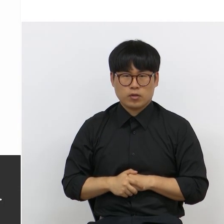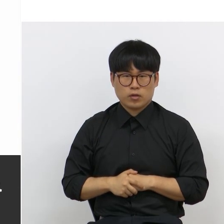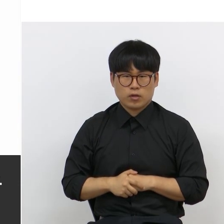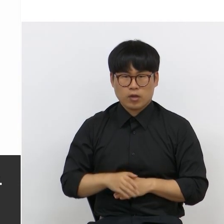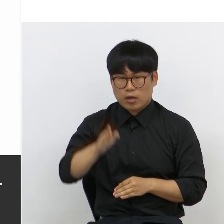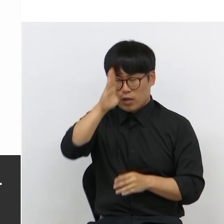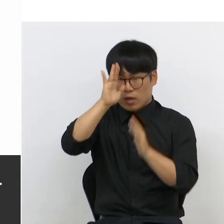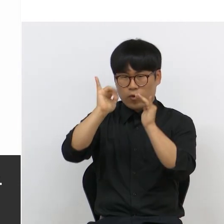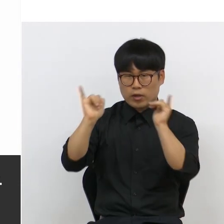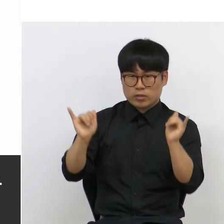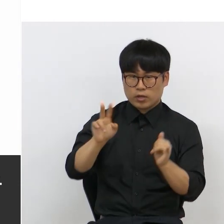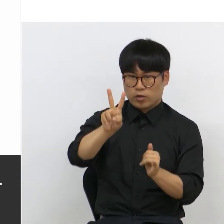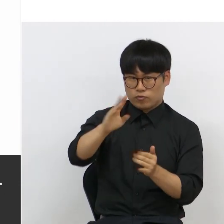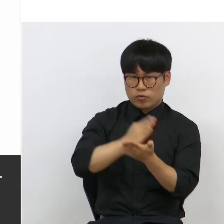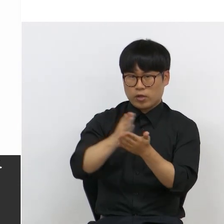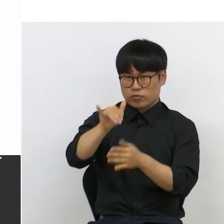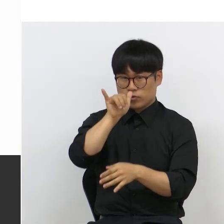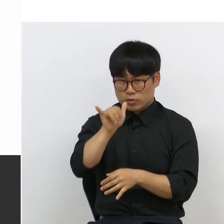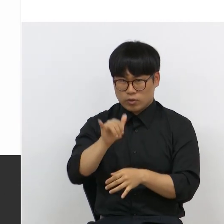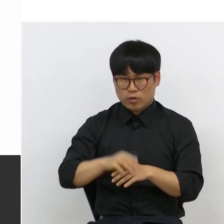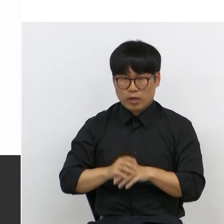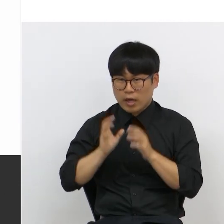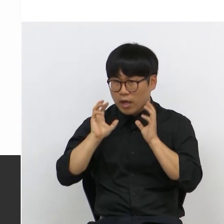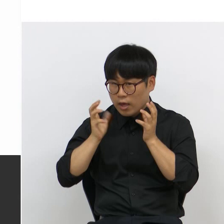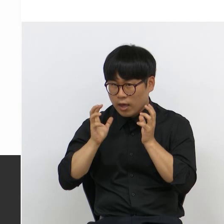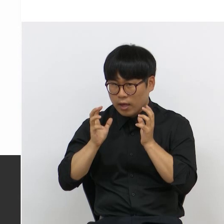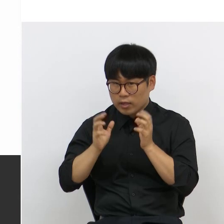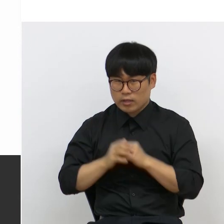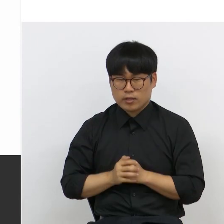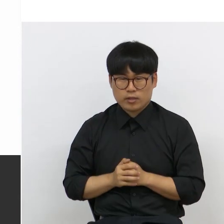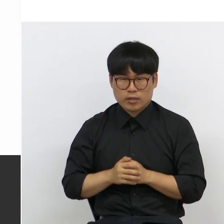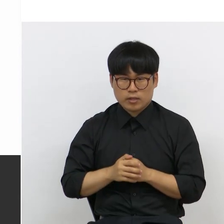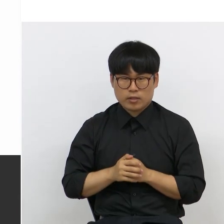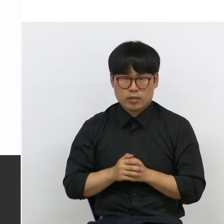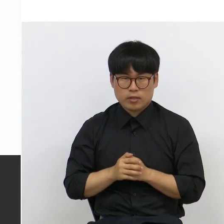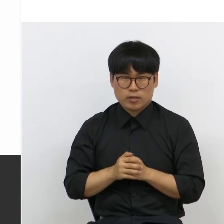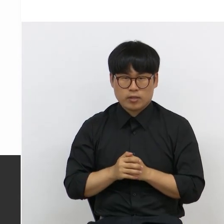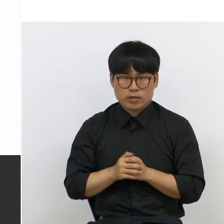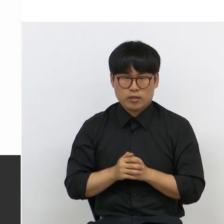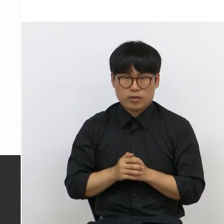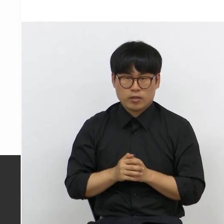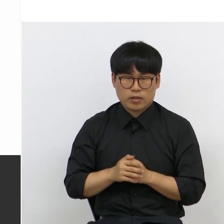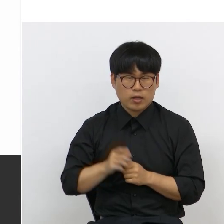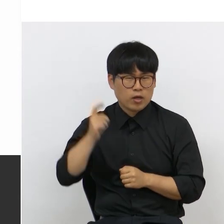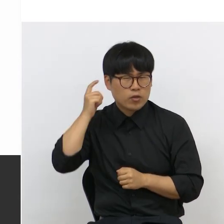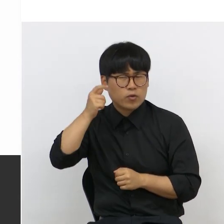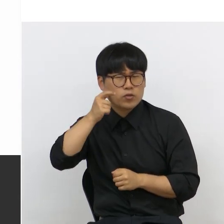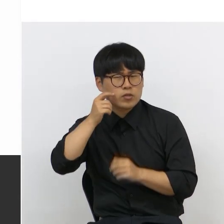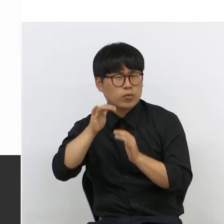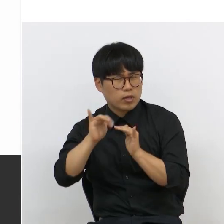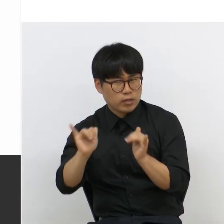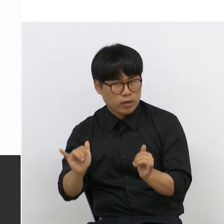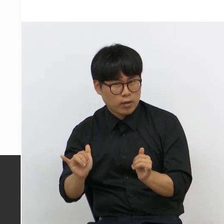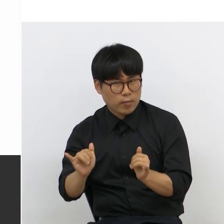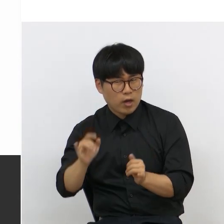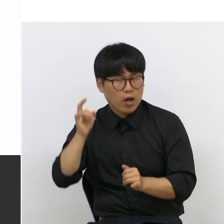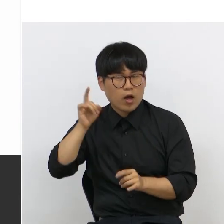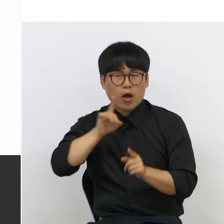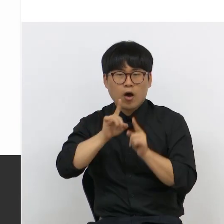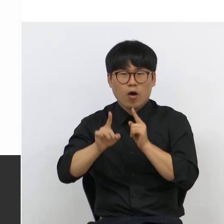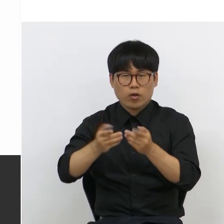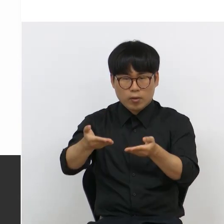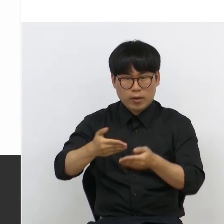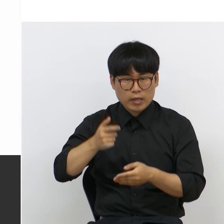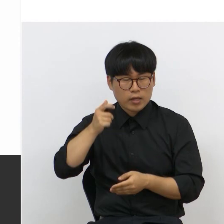환자가 이제 두 군으로 나눌 수 있습니다. 소아 영유아인데 소리를 한 번도 듣지 못하거나 언어를 배워보기 전에